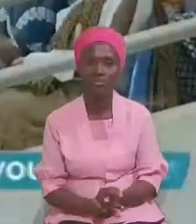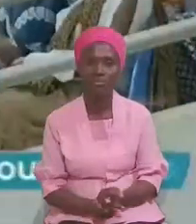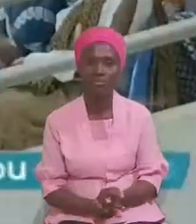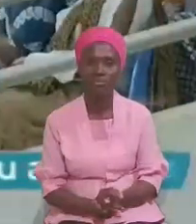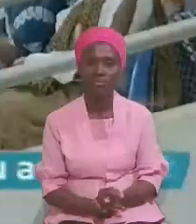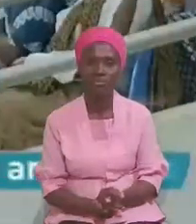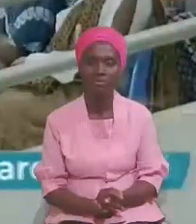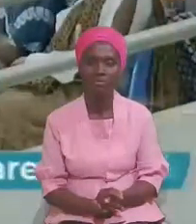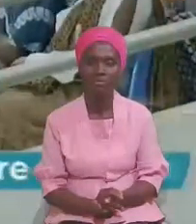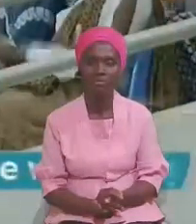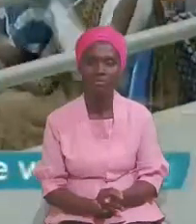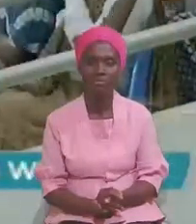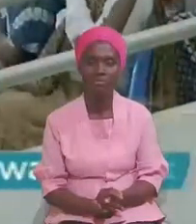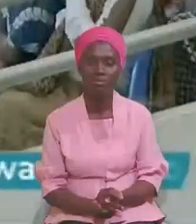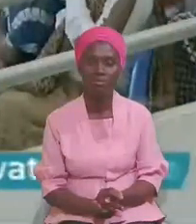Are we done?